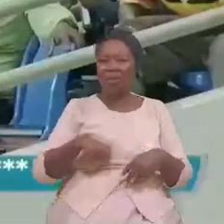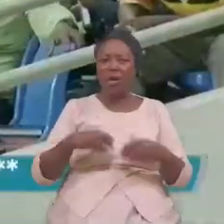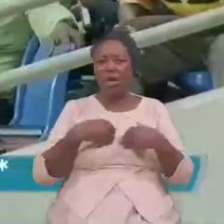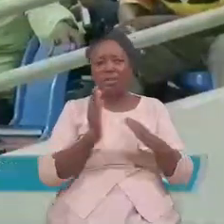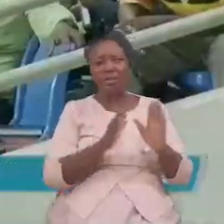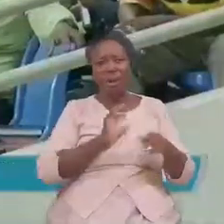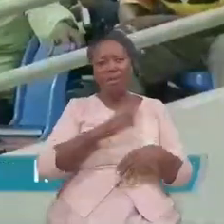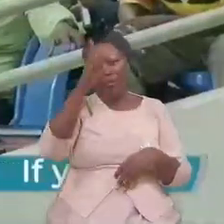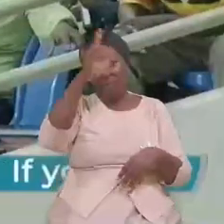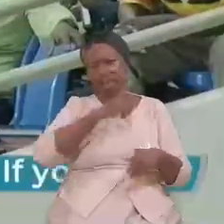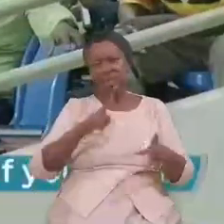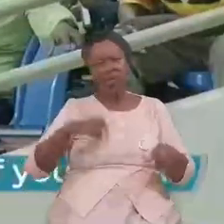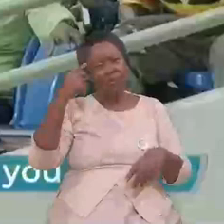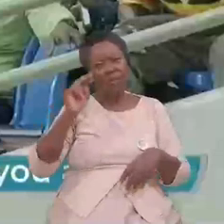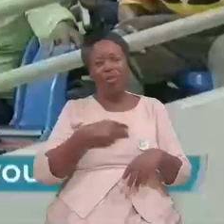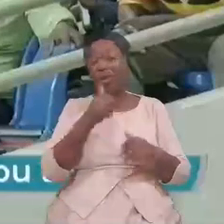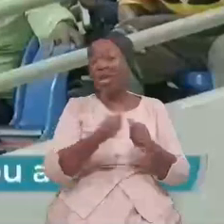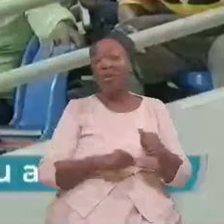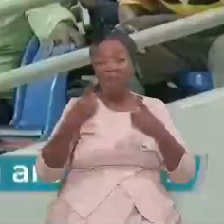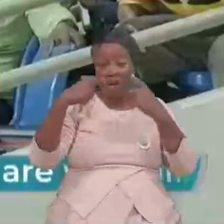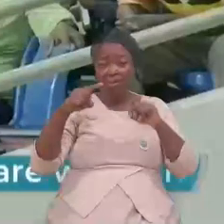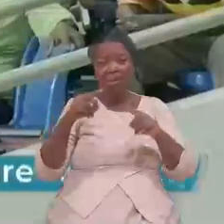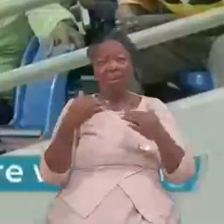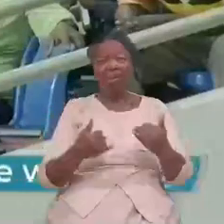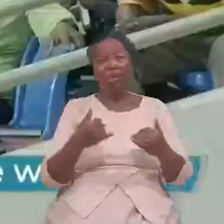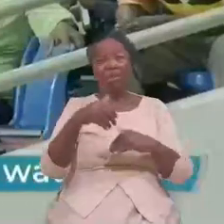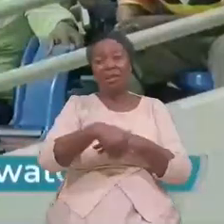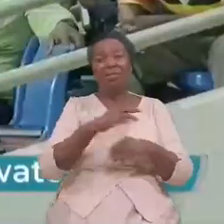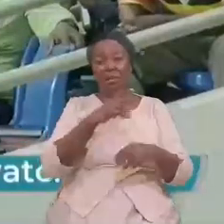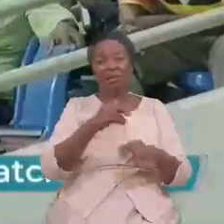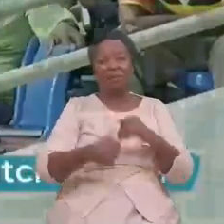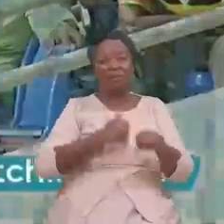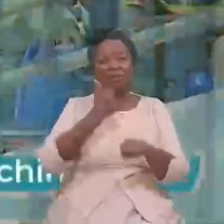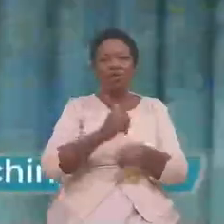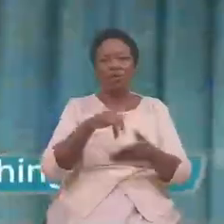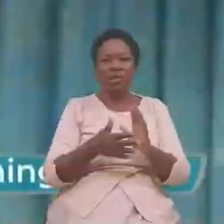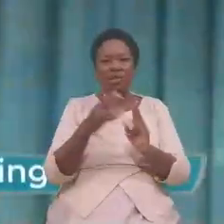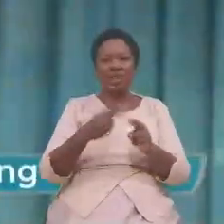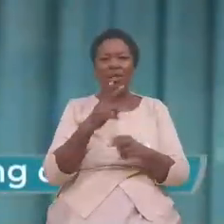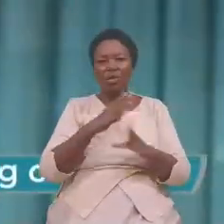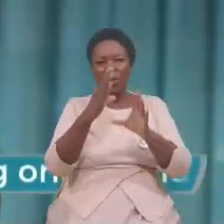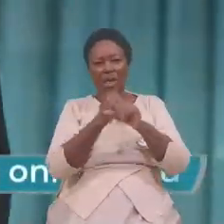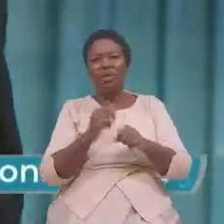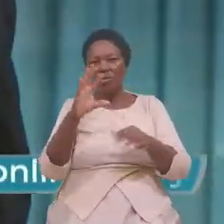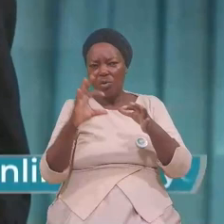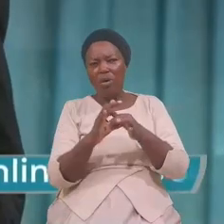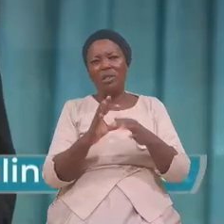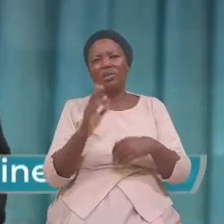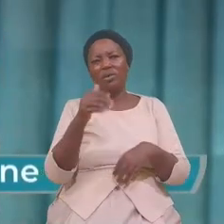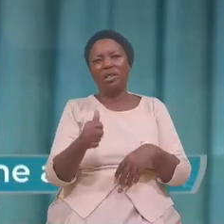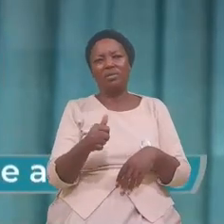Toute déclaration ce soir, il y aura la confirmation. Tu es déjà un récipiendaire. Connecte-toi.